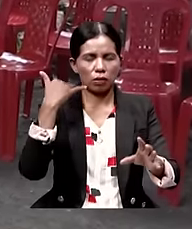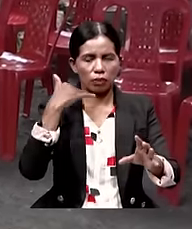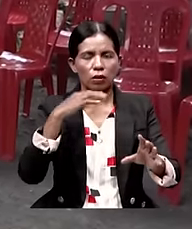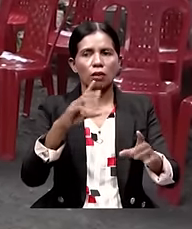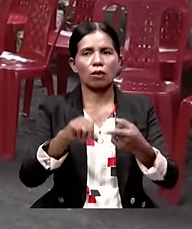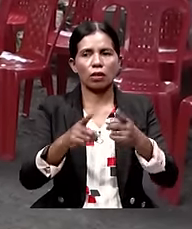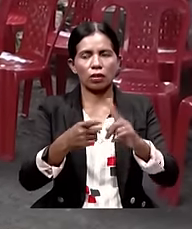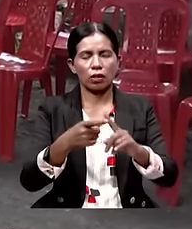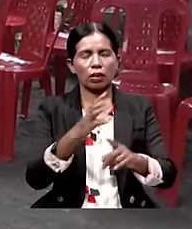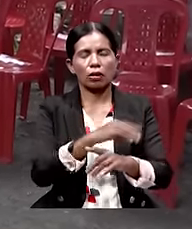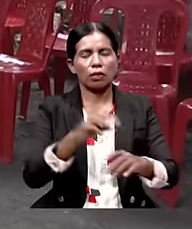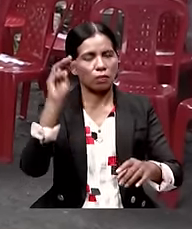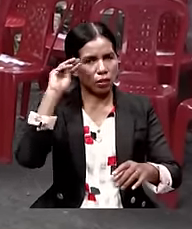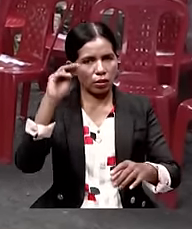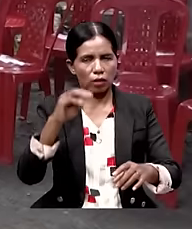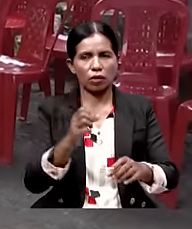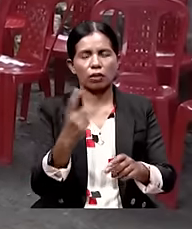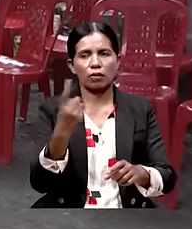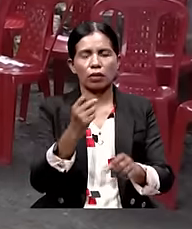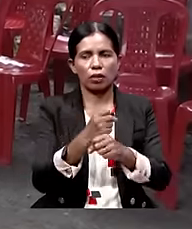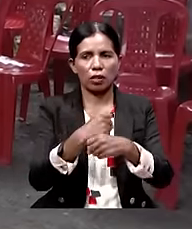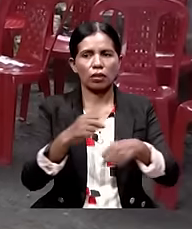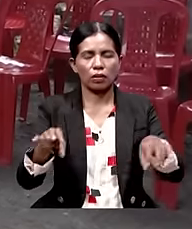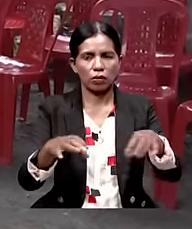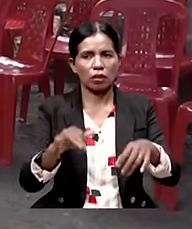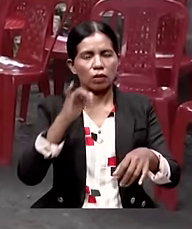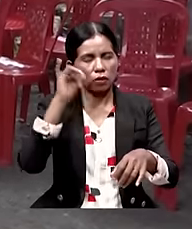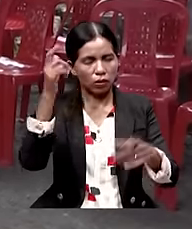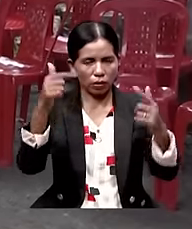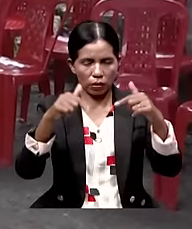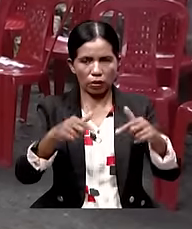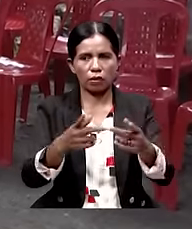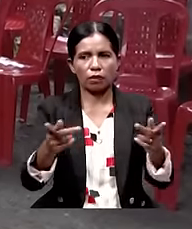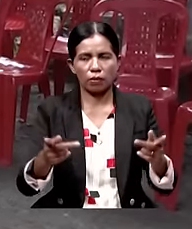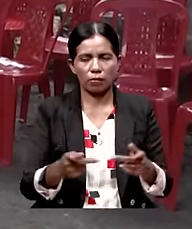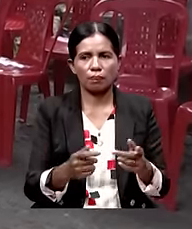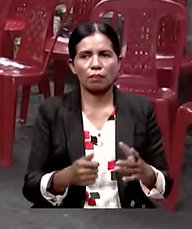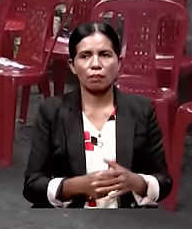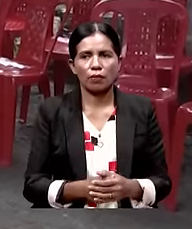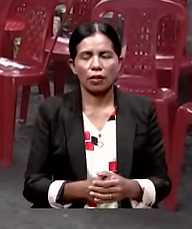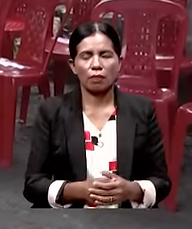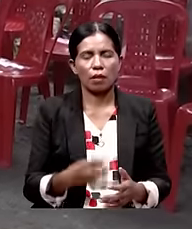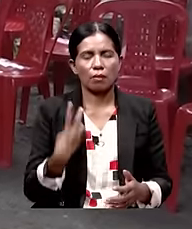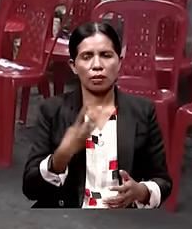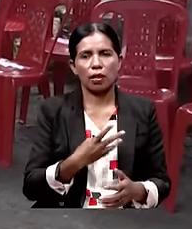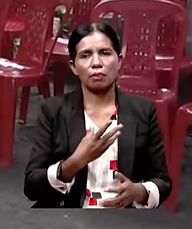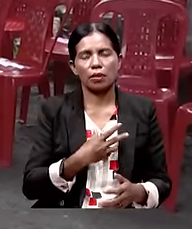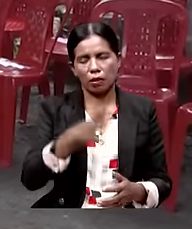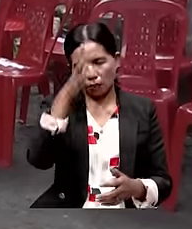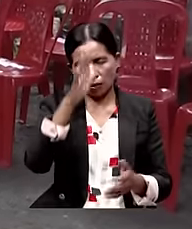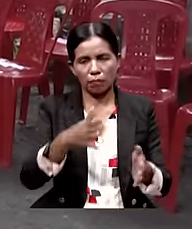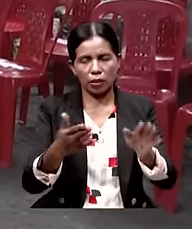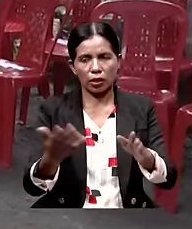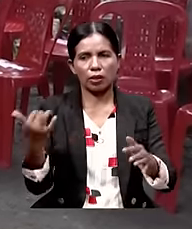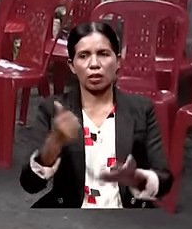ministerio fatin hal servisu. Sim, sira orsek toker se fatin. Pai amin ama hakotu i sira toker se fatin no